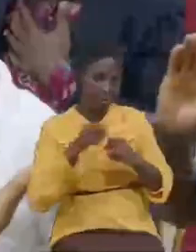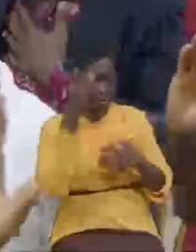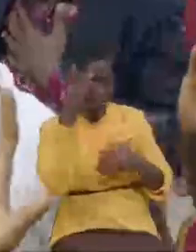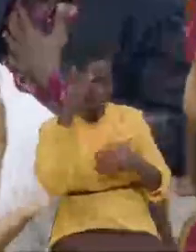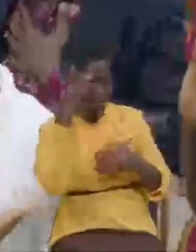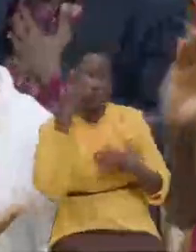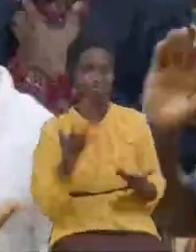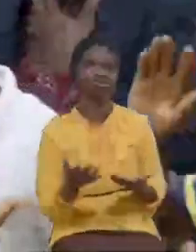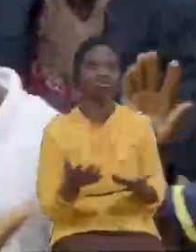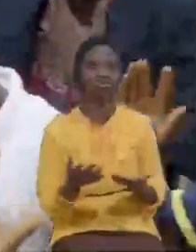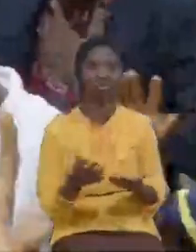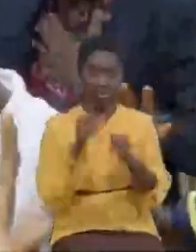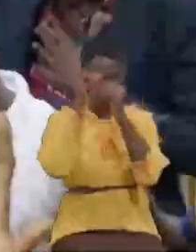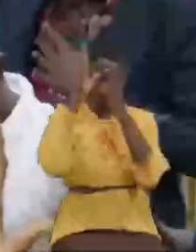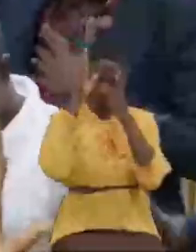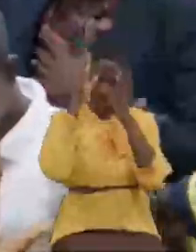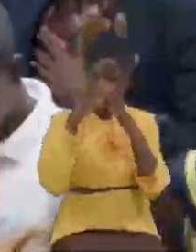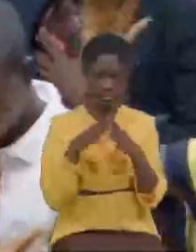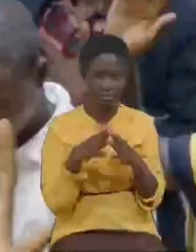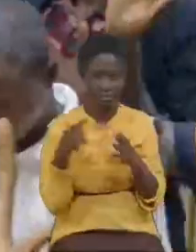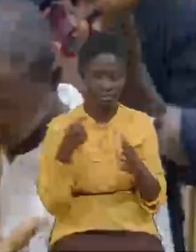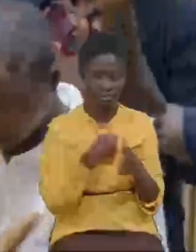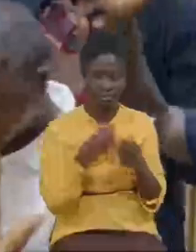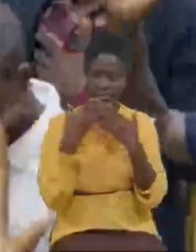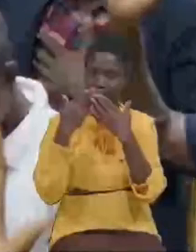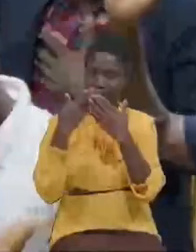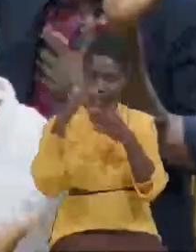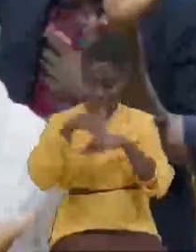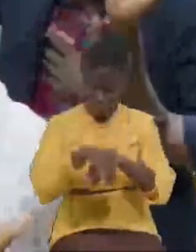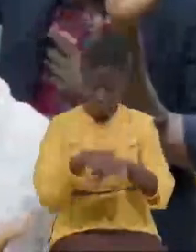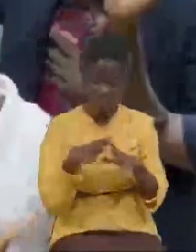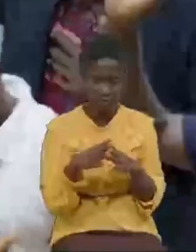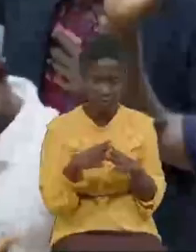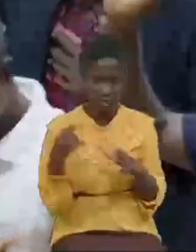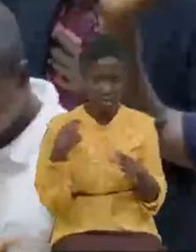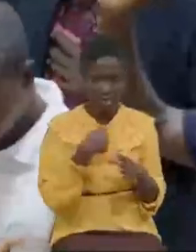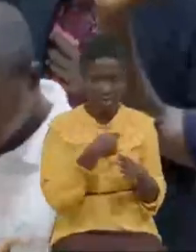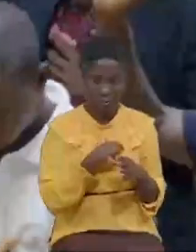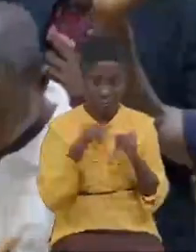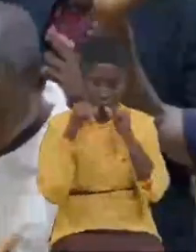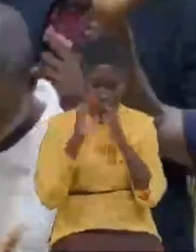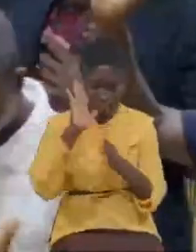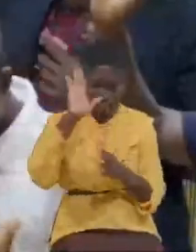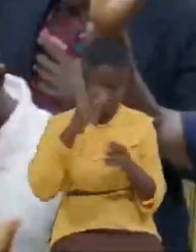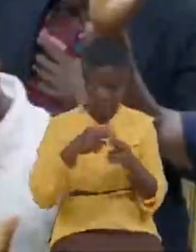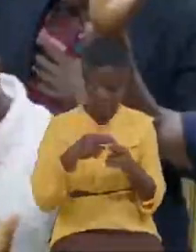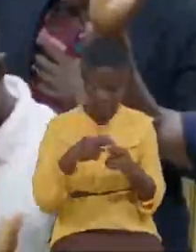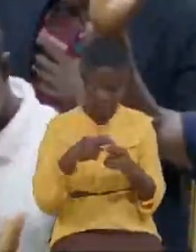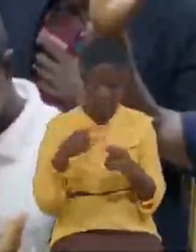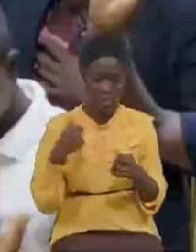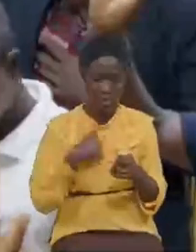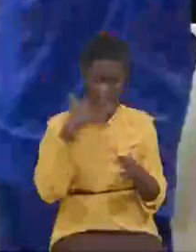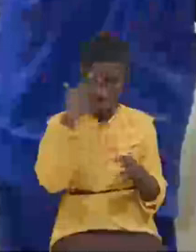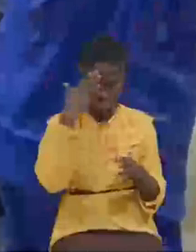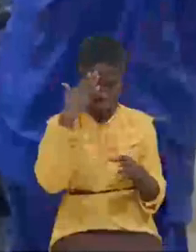Père, nous te remercions ce soir. Nous bénissons ton nom. Nous savons